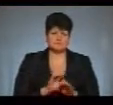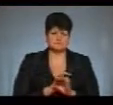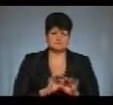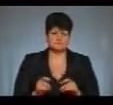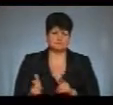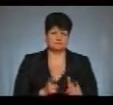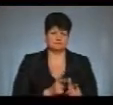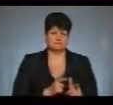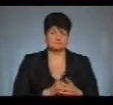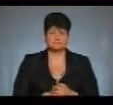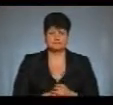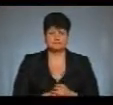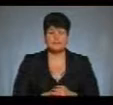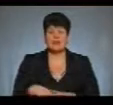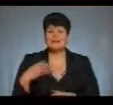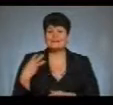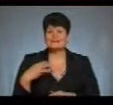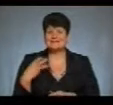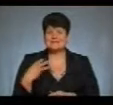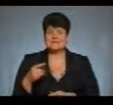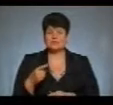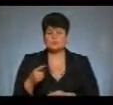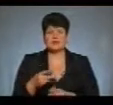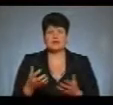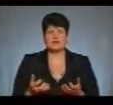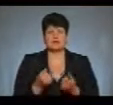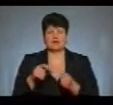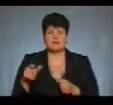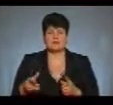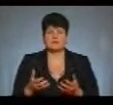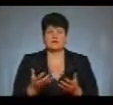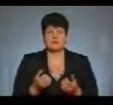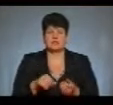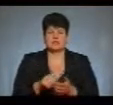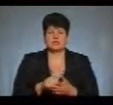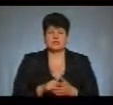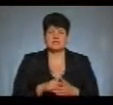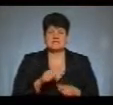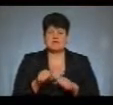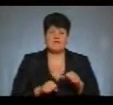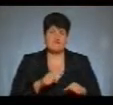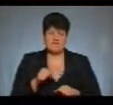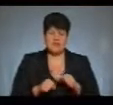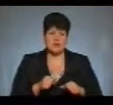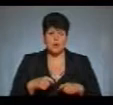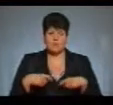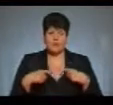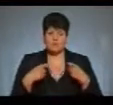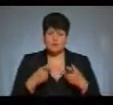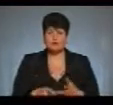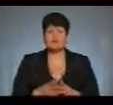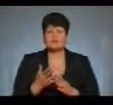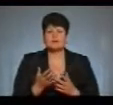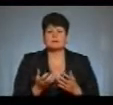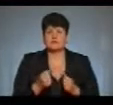підготовку. 30 тернопільських рятувальників взяли участь у велопробігу. Він став частиною велодня, який вони розпочали з того,